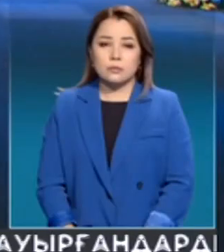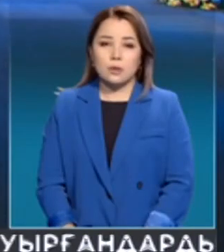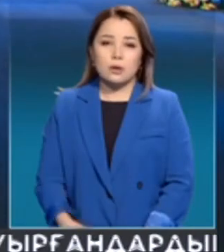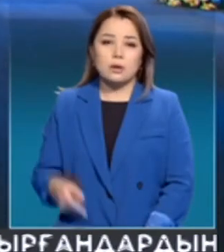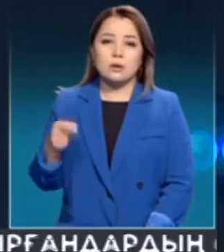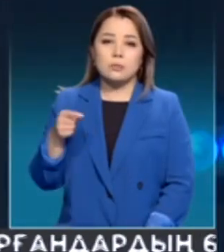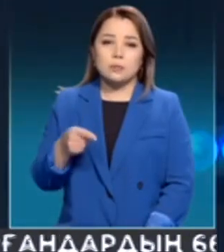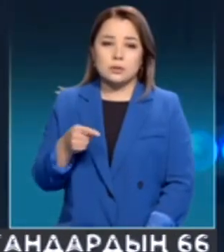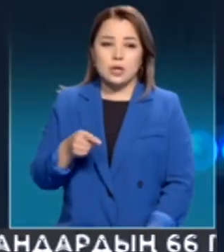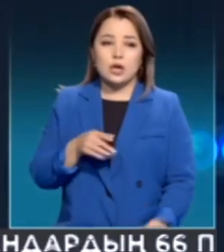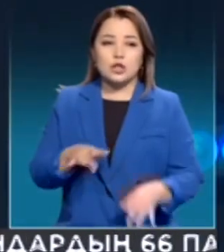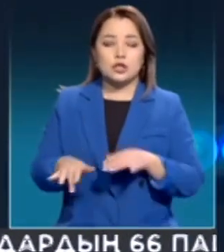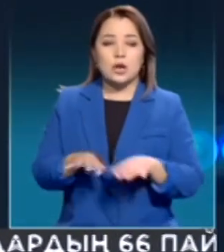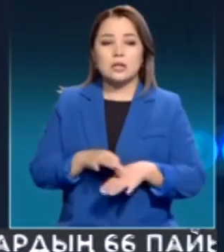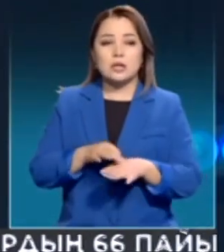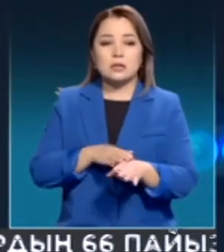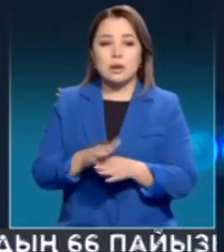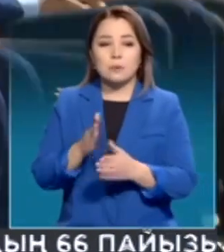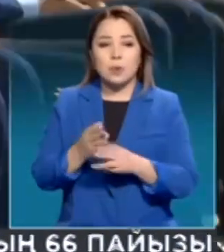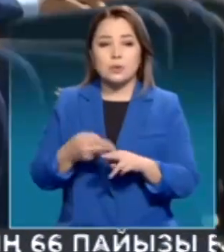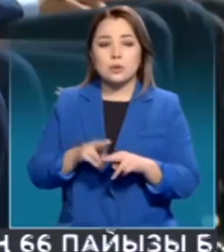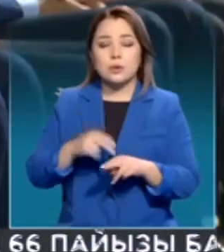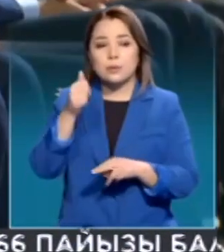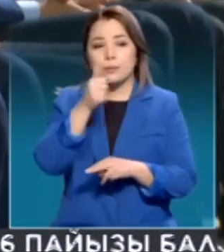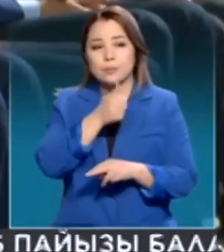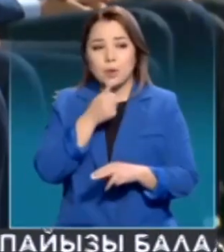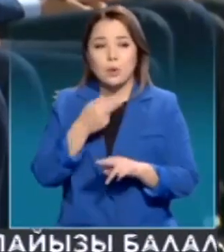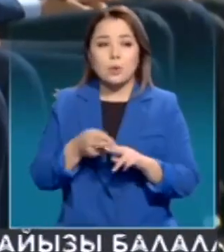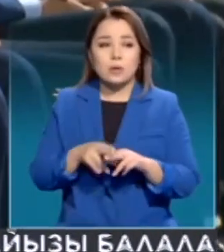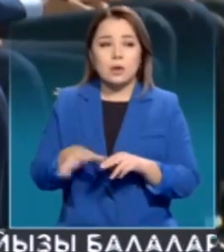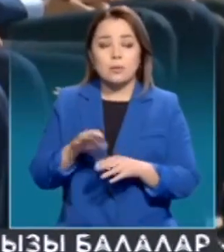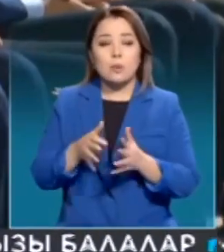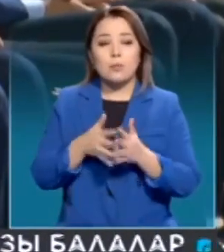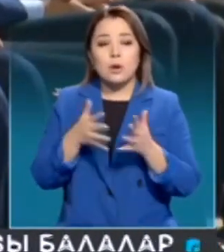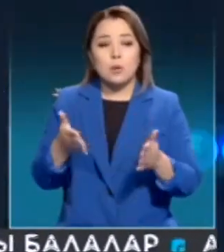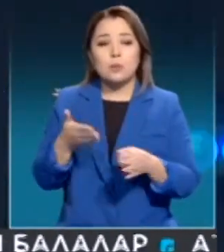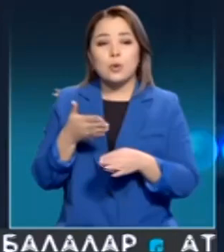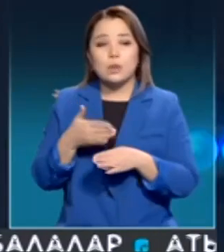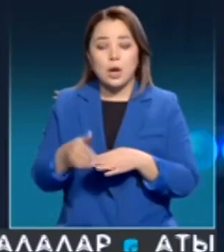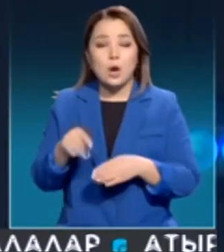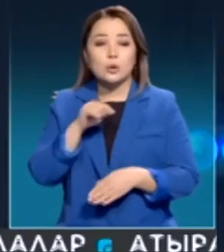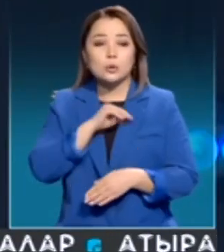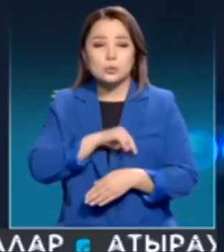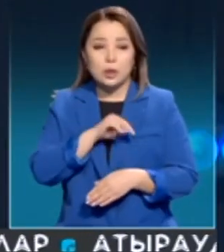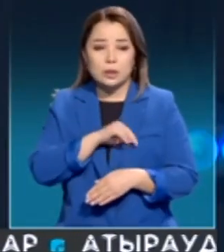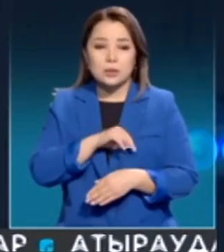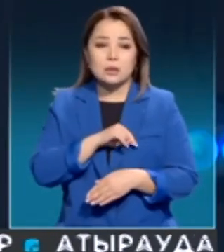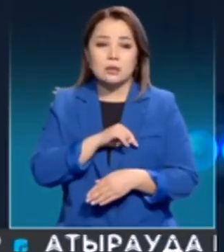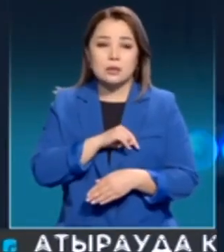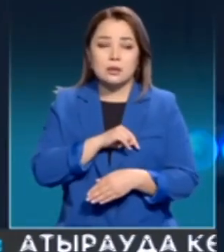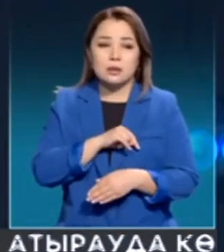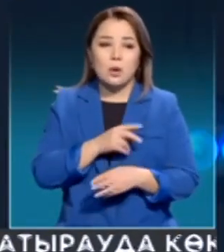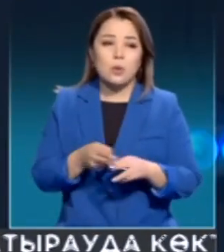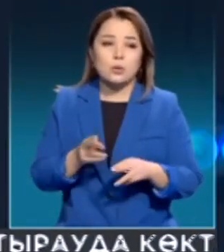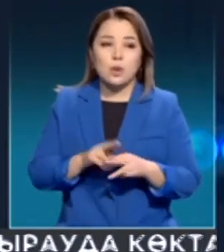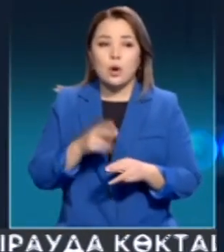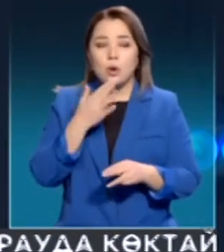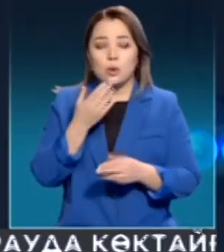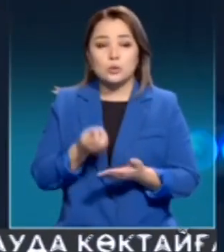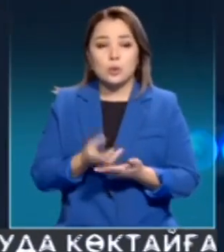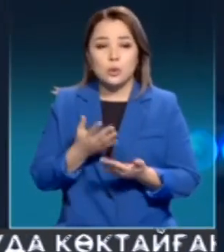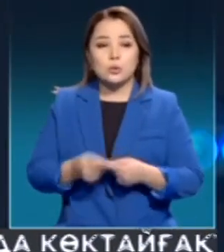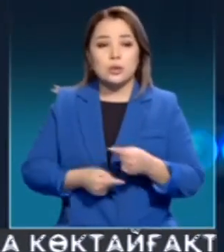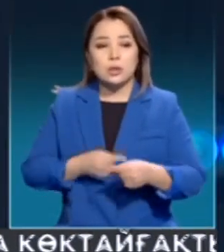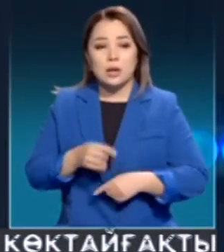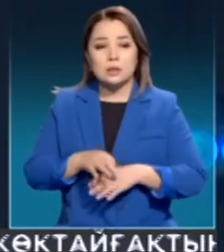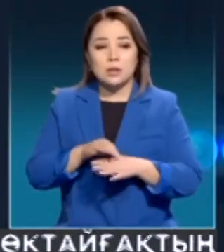Мыңдаған біз іс шара өткізіппіз осы биылғы жылдың өзінде. Солардың басым көпшілігі руханиятқа, осы ұлттық